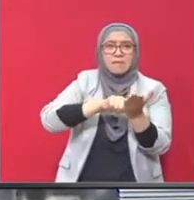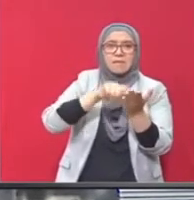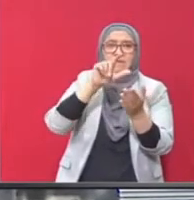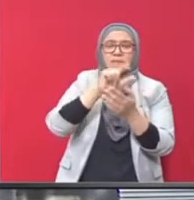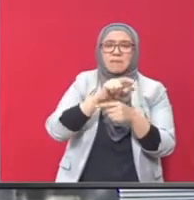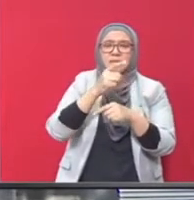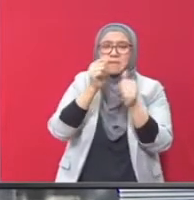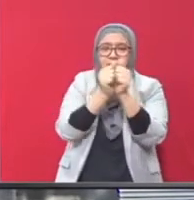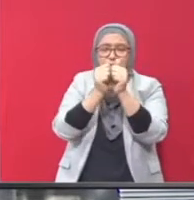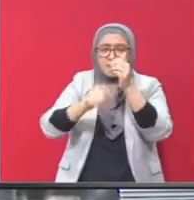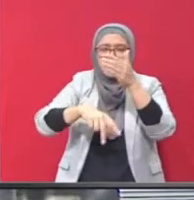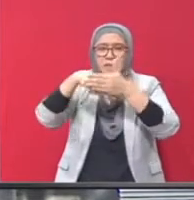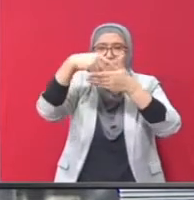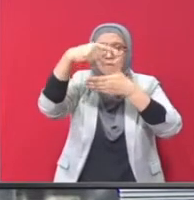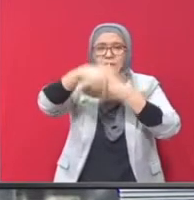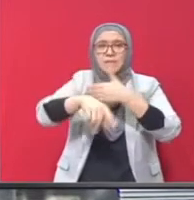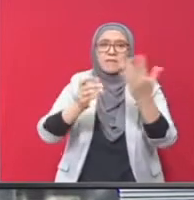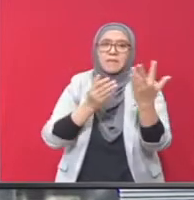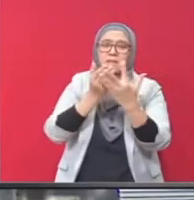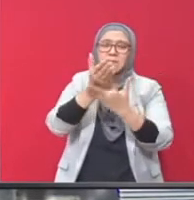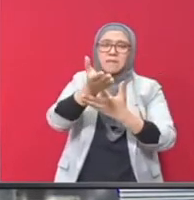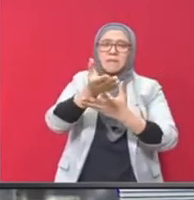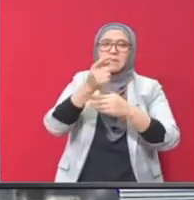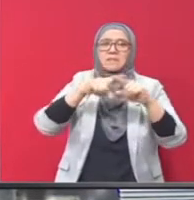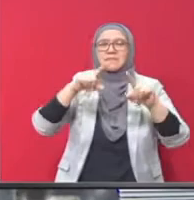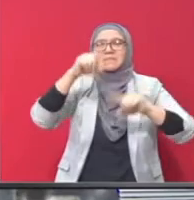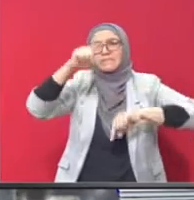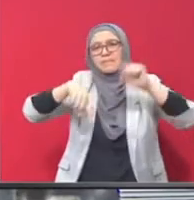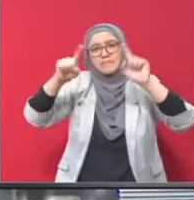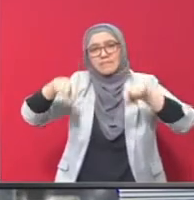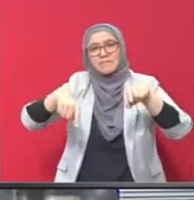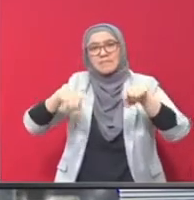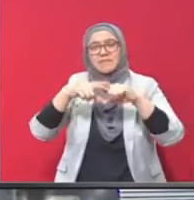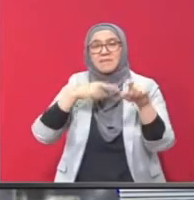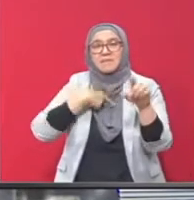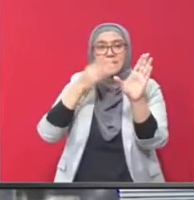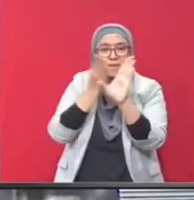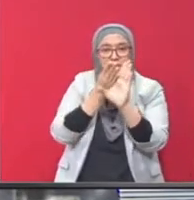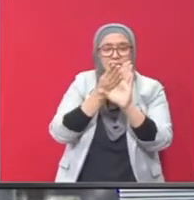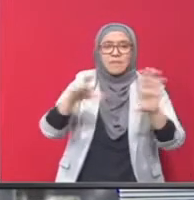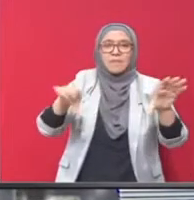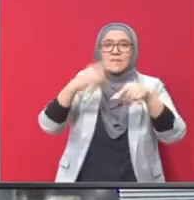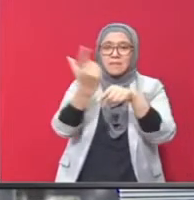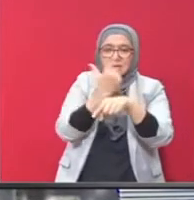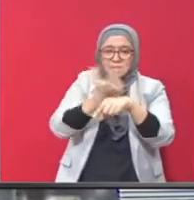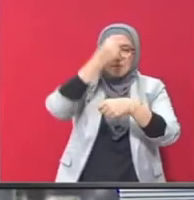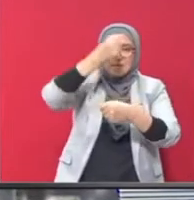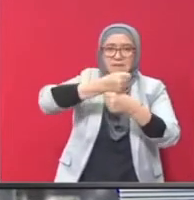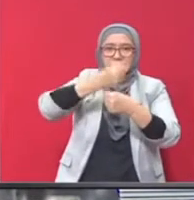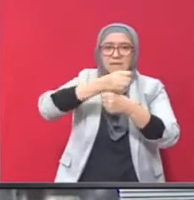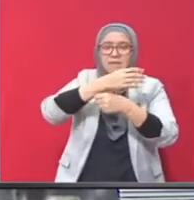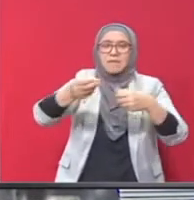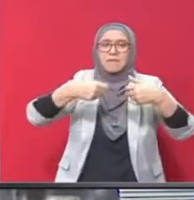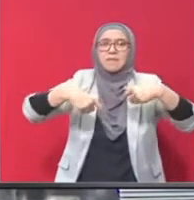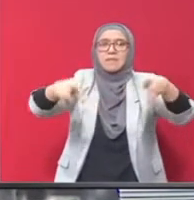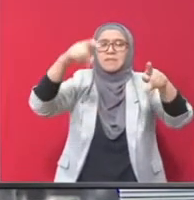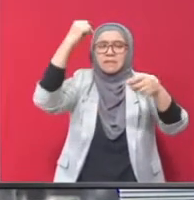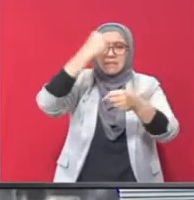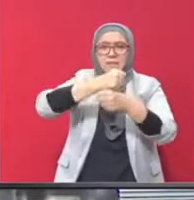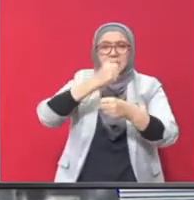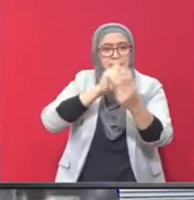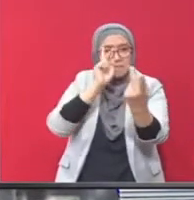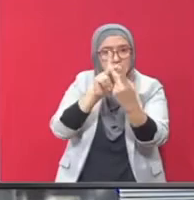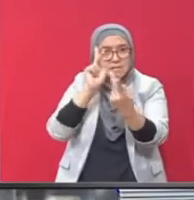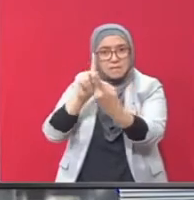progame bail Psychosocial serta melaksanakan latihan kejaya dan peluang pendapatan pekerjaan yang bersesuaian